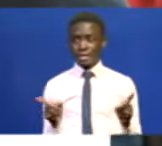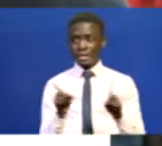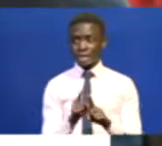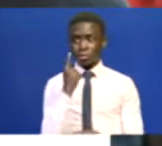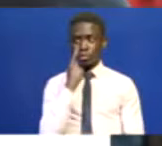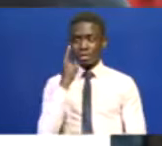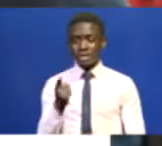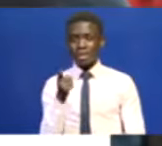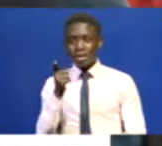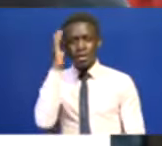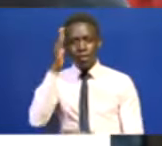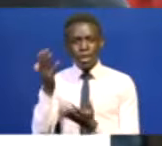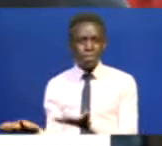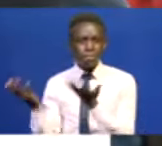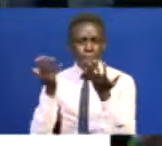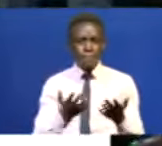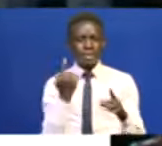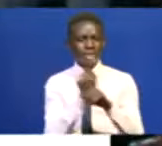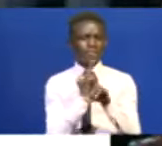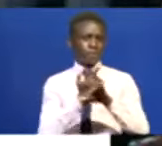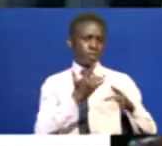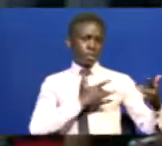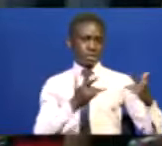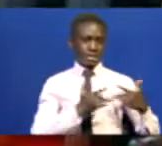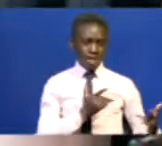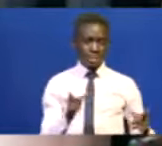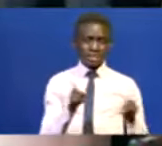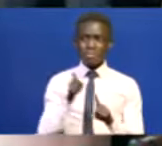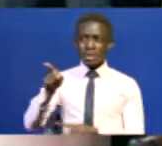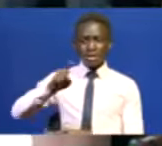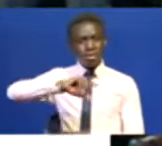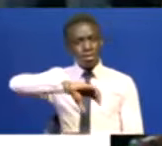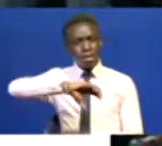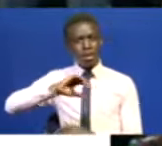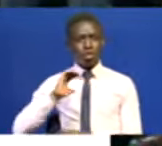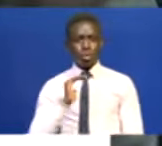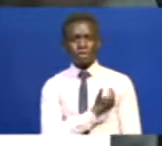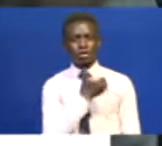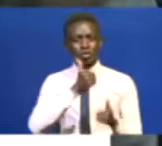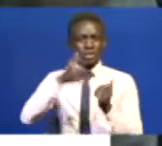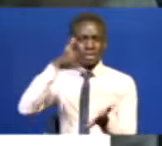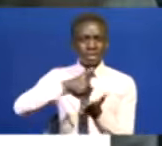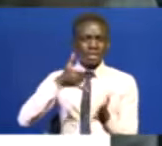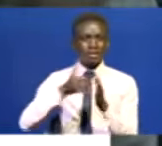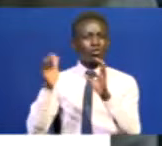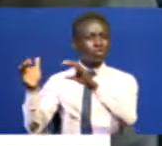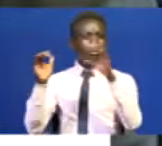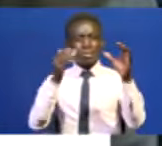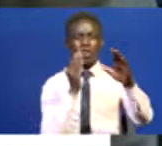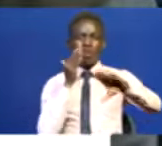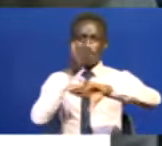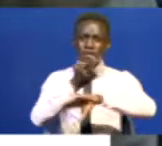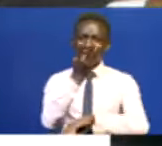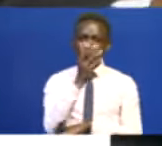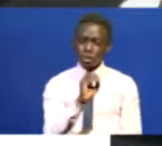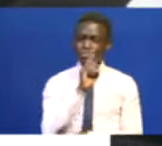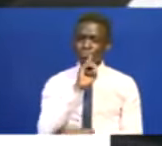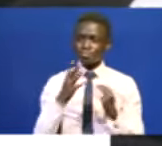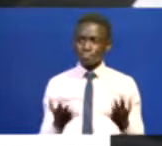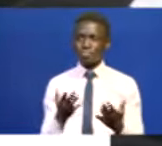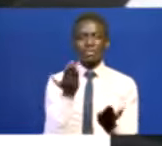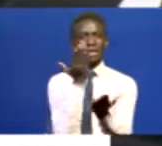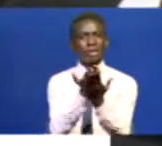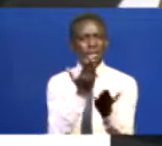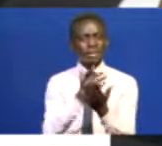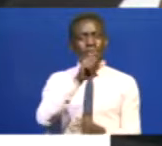huenda ikaibua hisia mseto, kamati hiyo inayohusisha wanachama zaidi ya 40 imependekeza wizara ya elimu, tume ya huduma